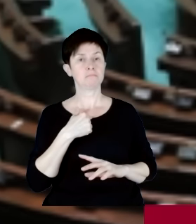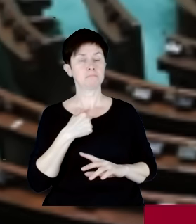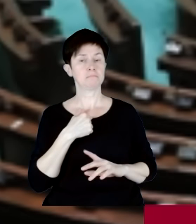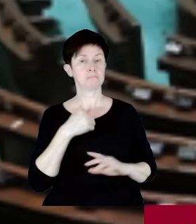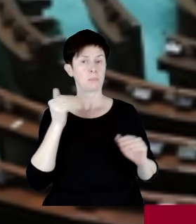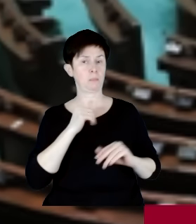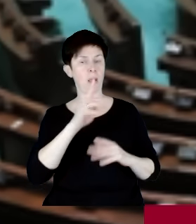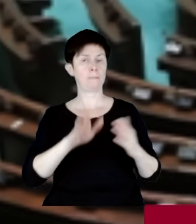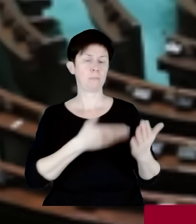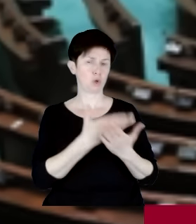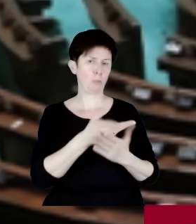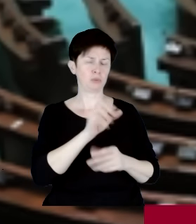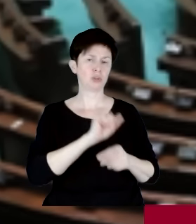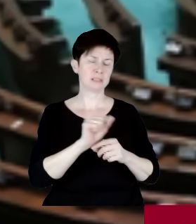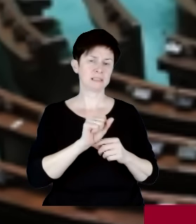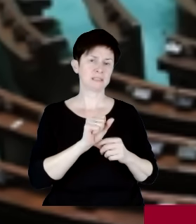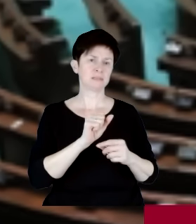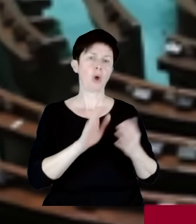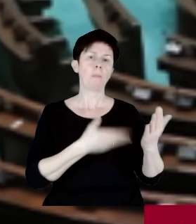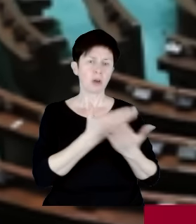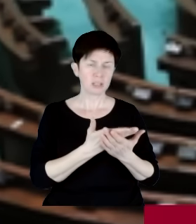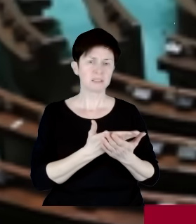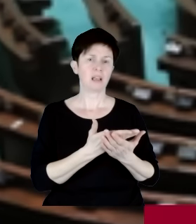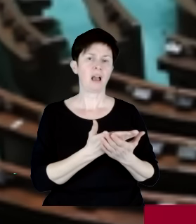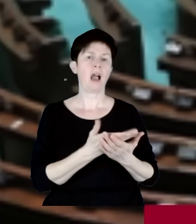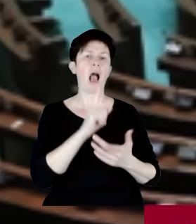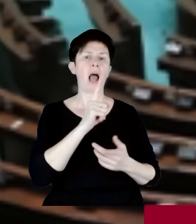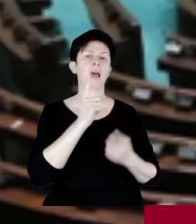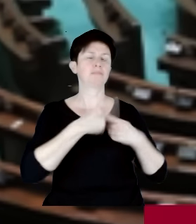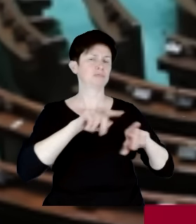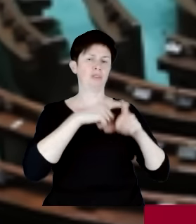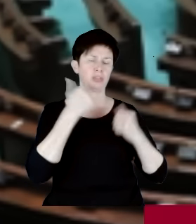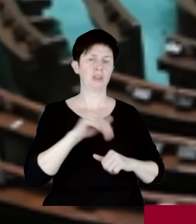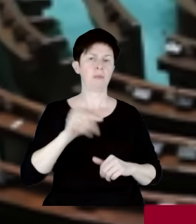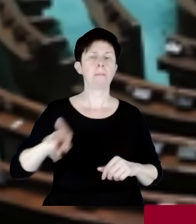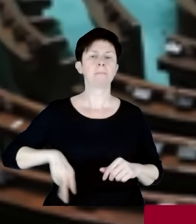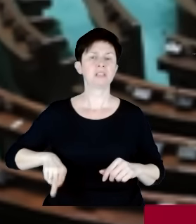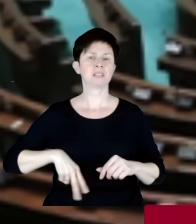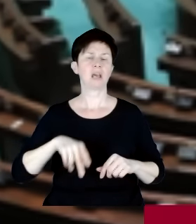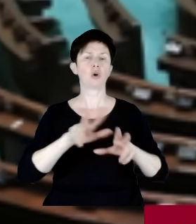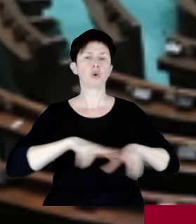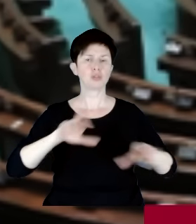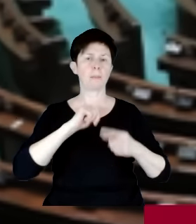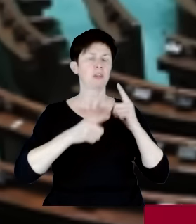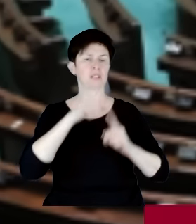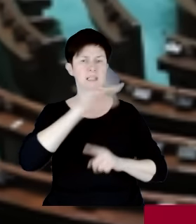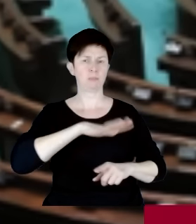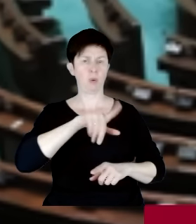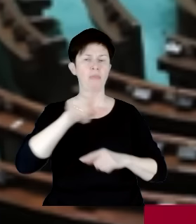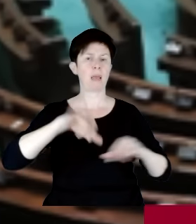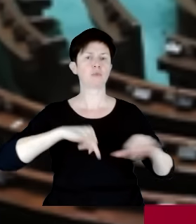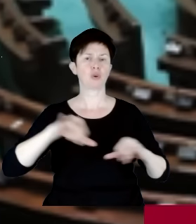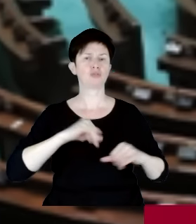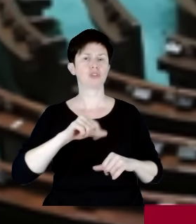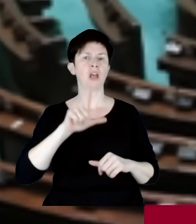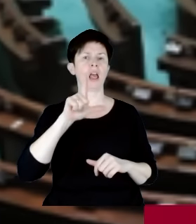jest kolejna propozycja bez żadnego pokrycia, bo znowu resort polityki rodziny, pracy i polityki społecznej, tam rządzi lewica, pani Agnieszka